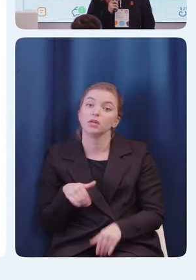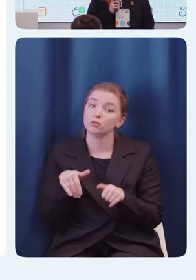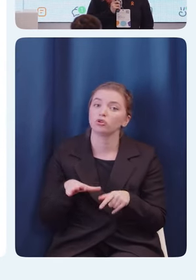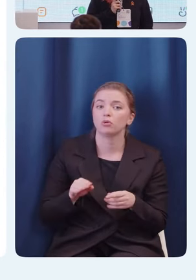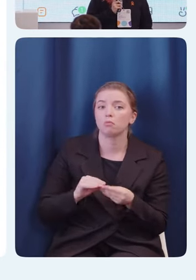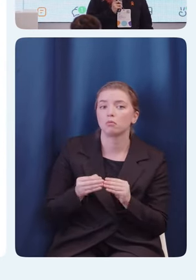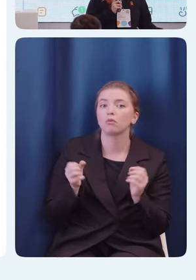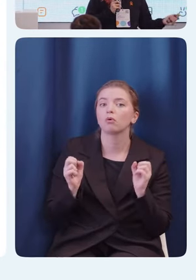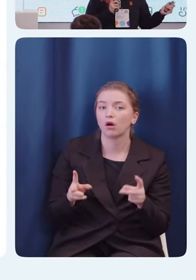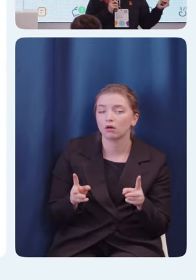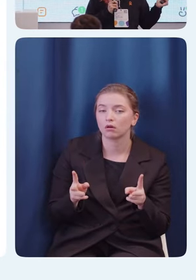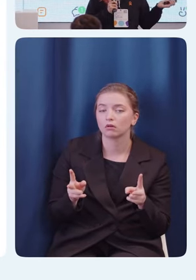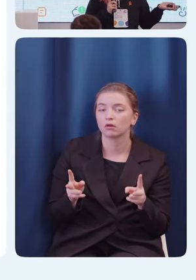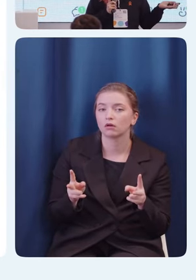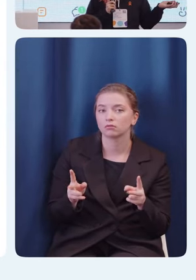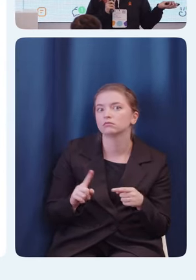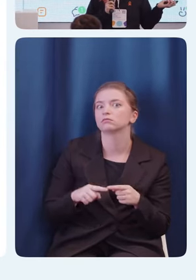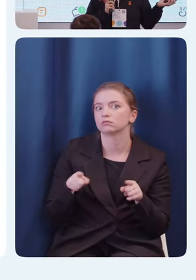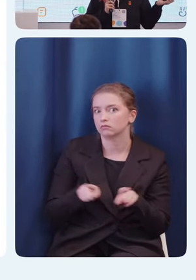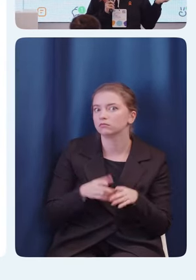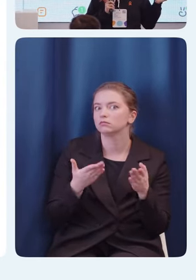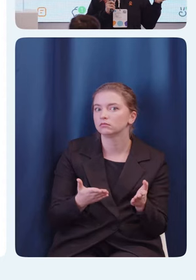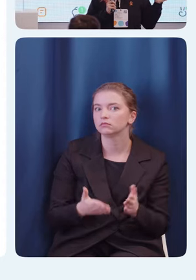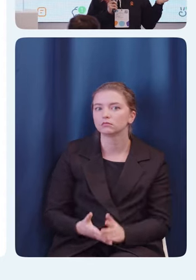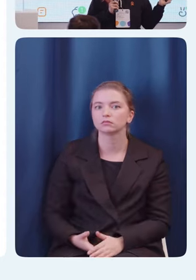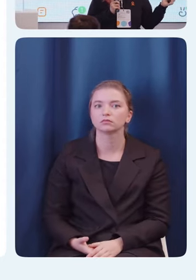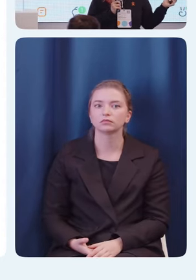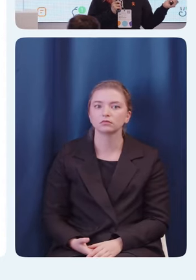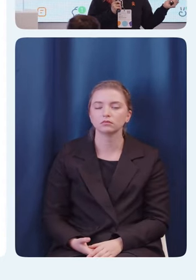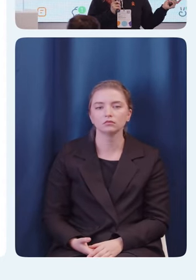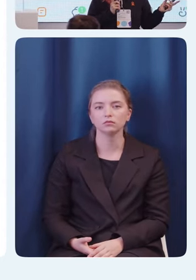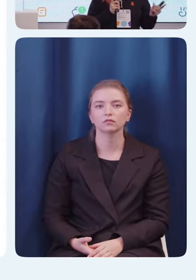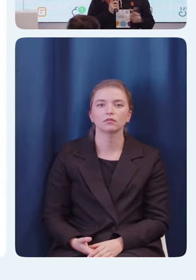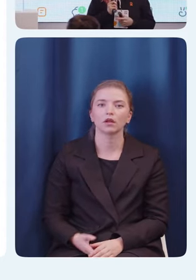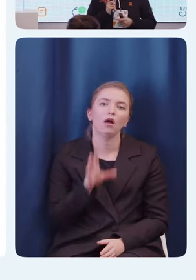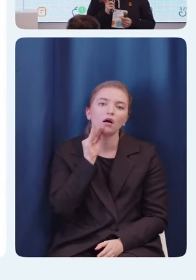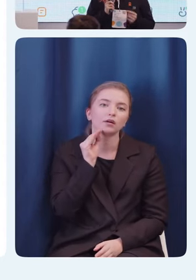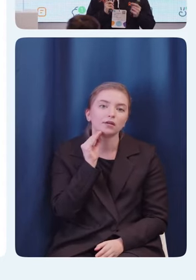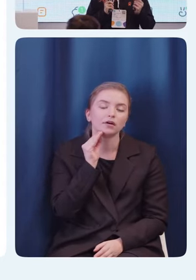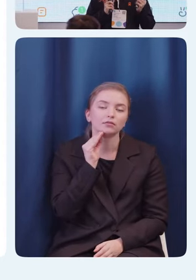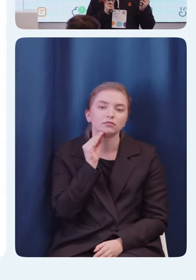проблему мы следующим образом. При выборе